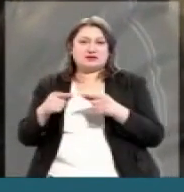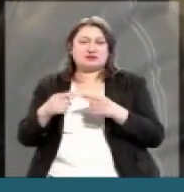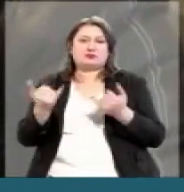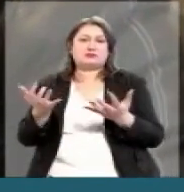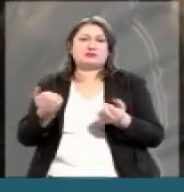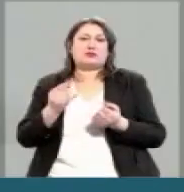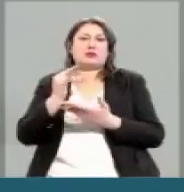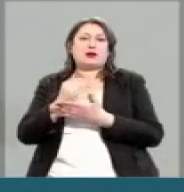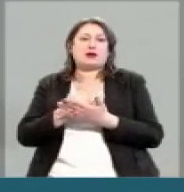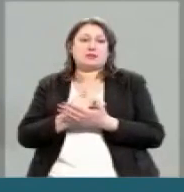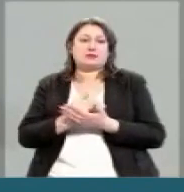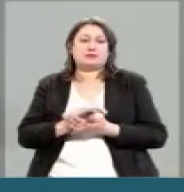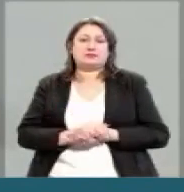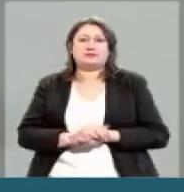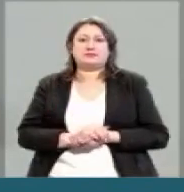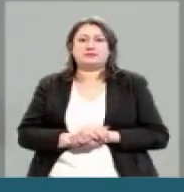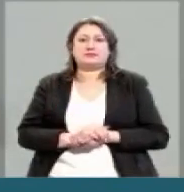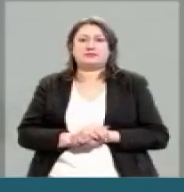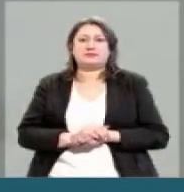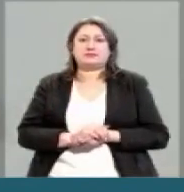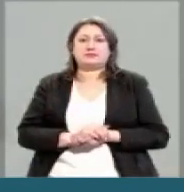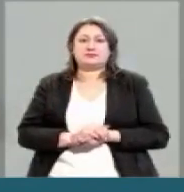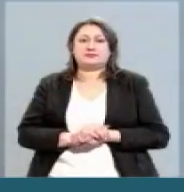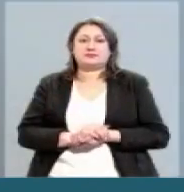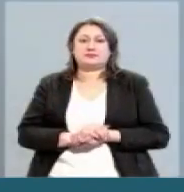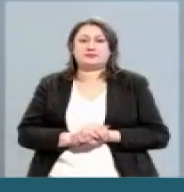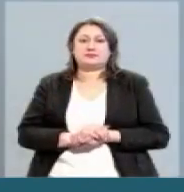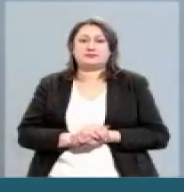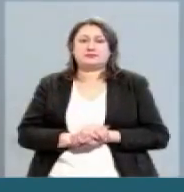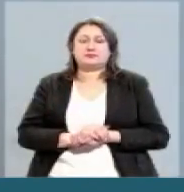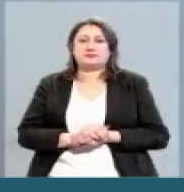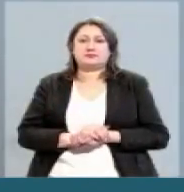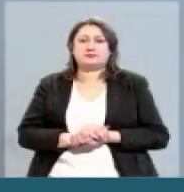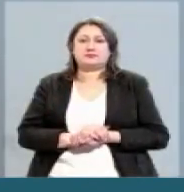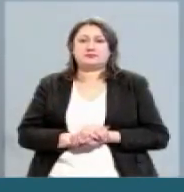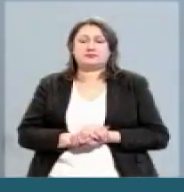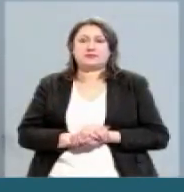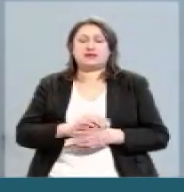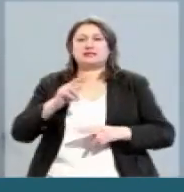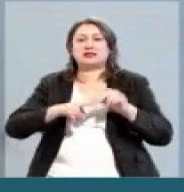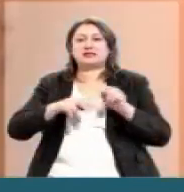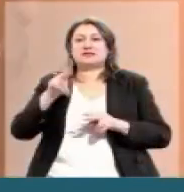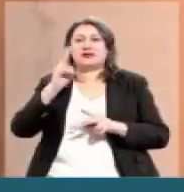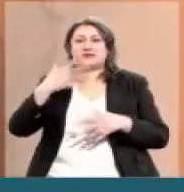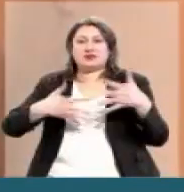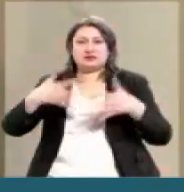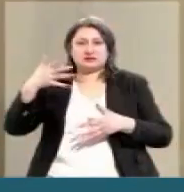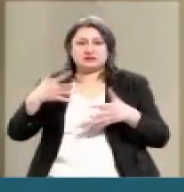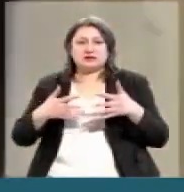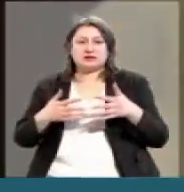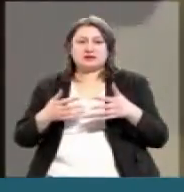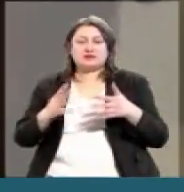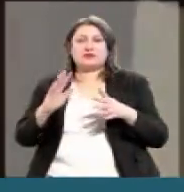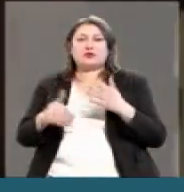мемлекетке көп-көп рахмет. Қаланың жаңа ауданынан бой көтерген көп қабатты үйдің құрылысы осыдан 3 жыл бұрын басталған еді. Мердігер